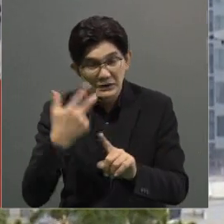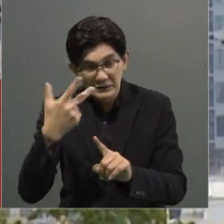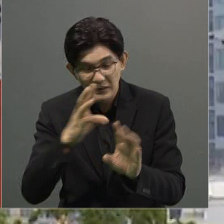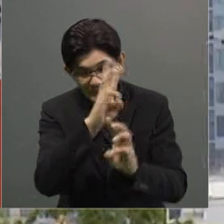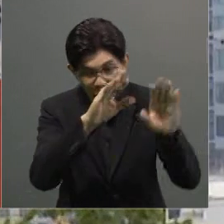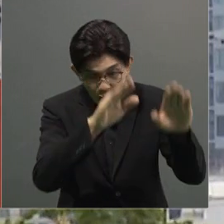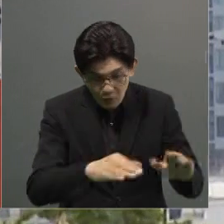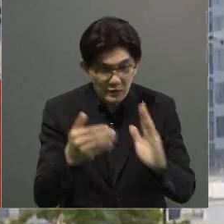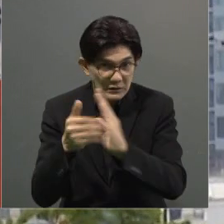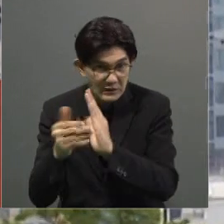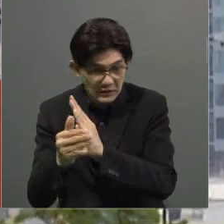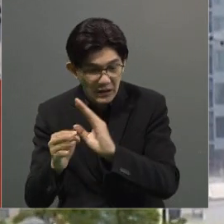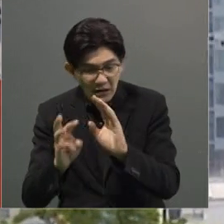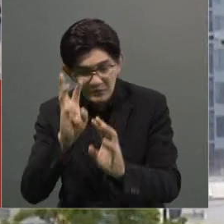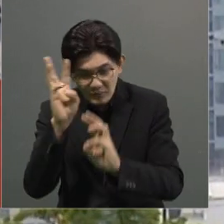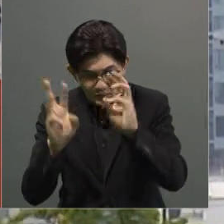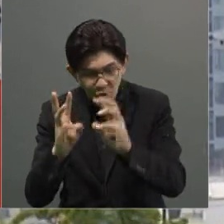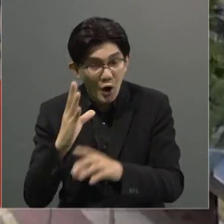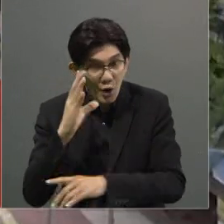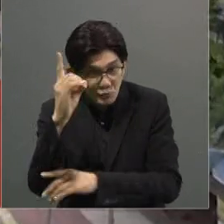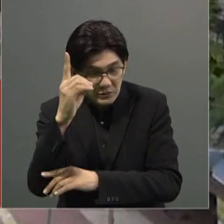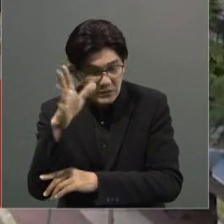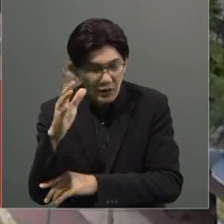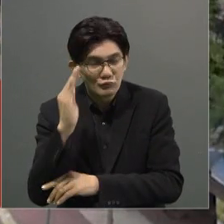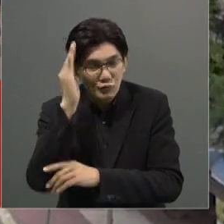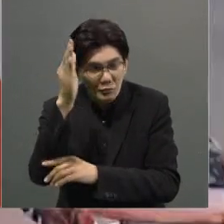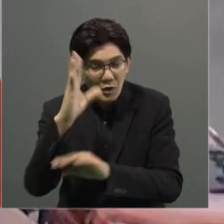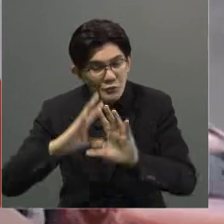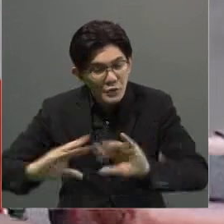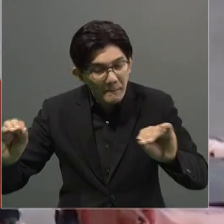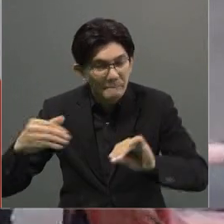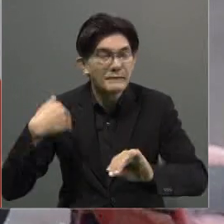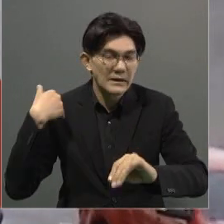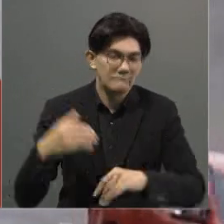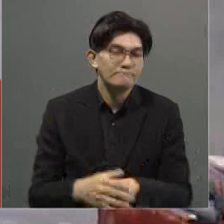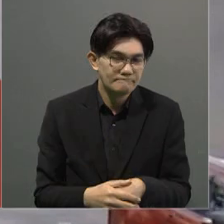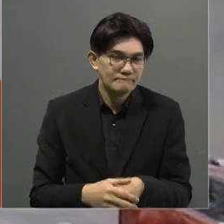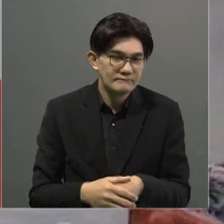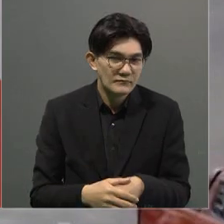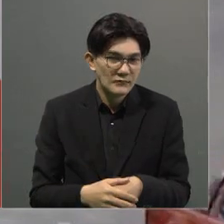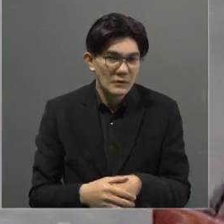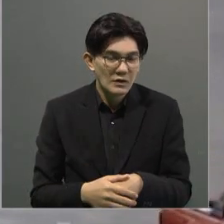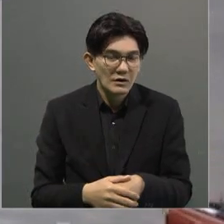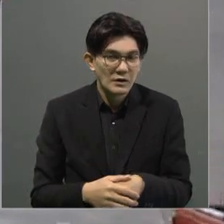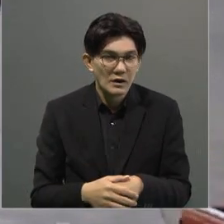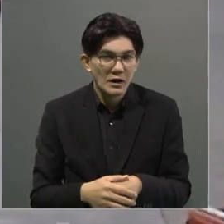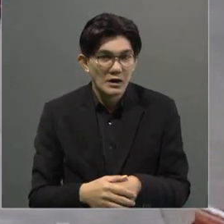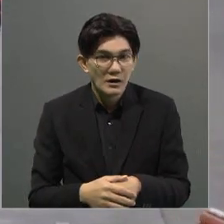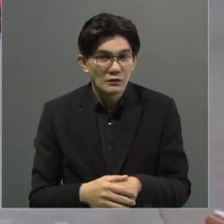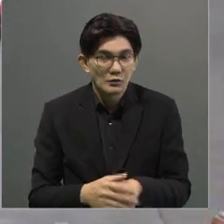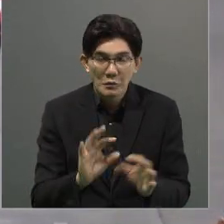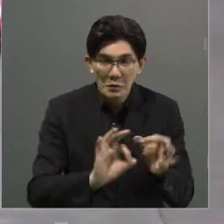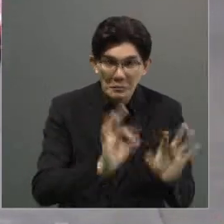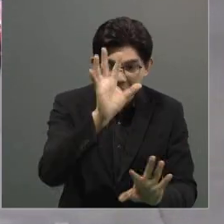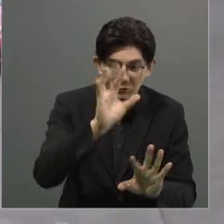อีสานฝุ่นจะสะสมถึงวันพรุ่งนี้อีกแค่วันเดียวจากนั้นสายการฝุ่นก็น่าจะลดลงนะมันก็จะเรียกว่าไปด้วยกันครับทั้งเรื่องของการเผา